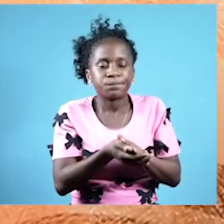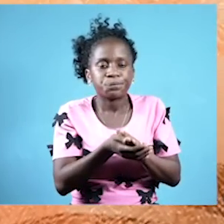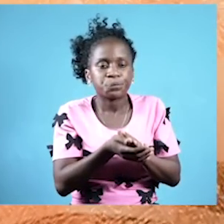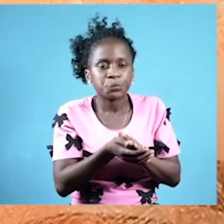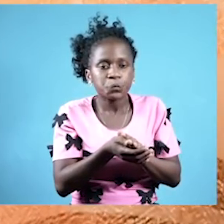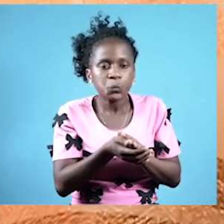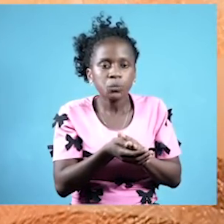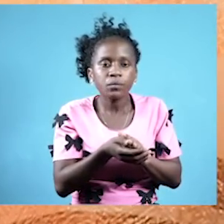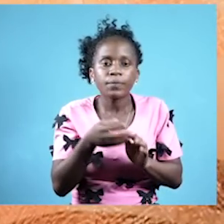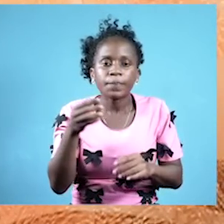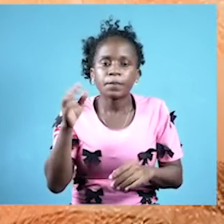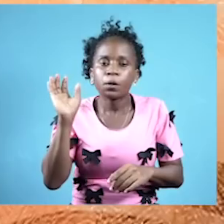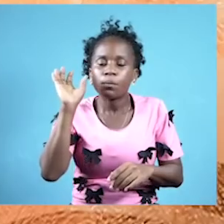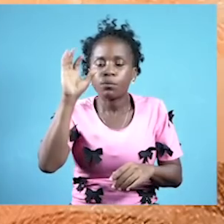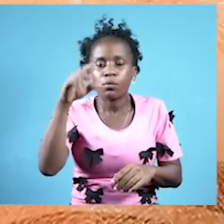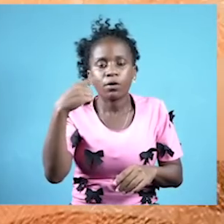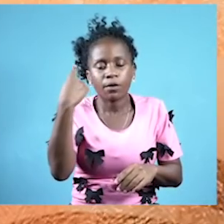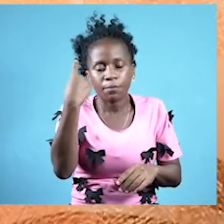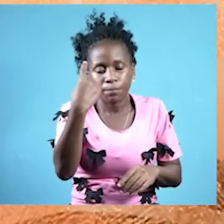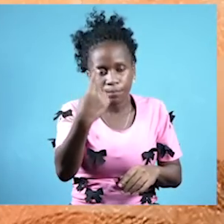Kwa mwaka tulikuwa tunawauzia